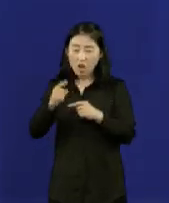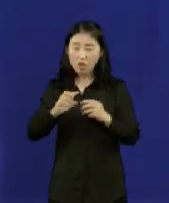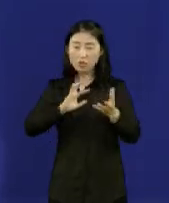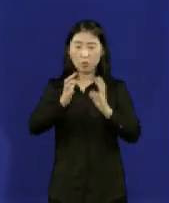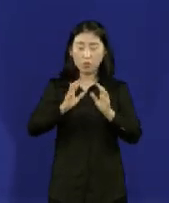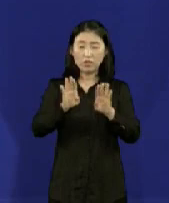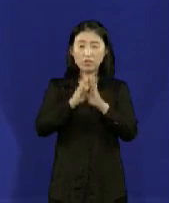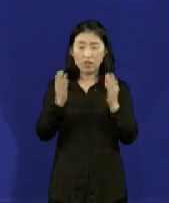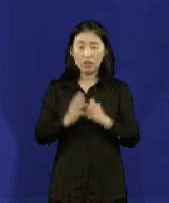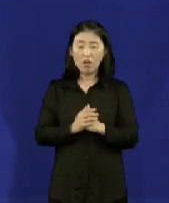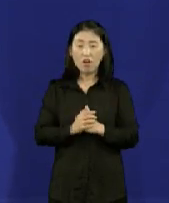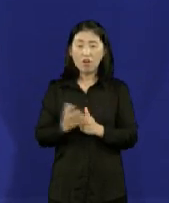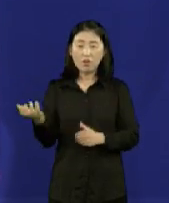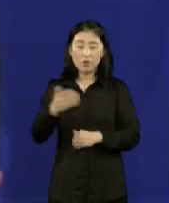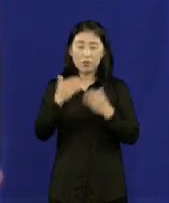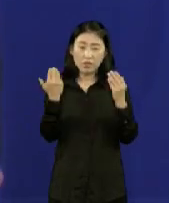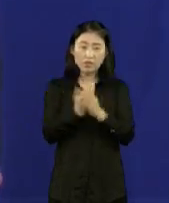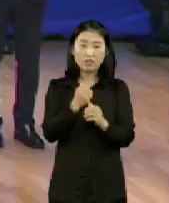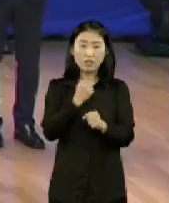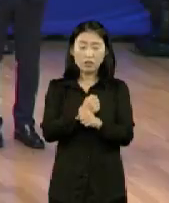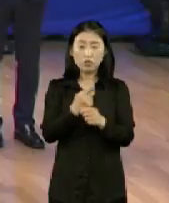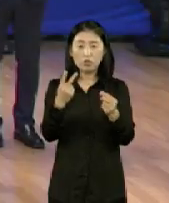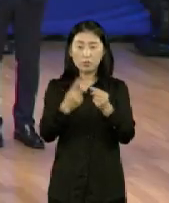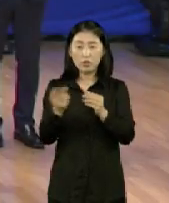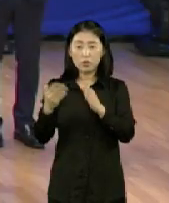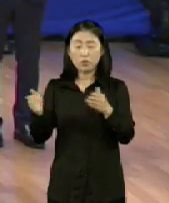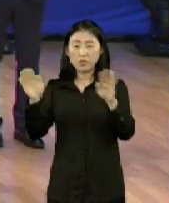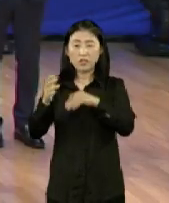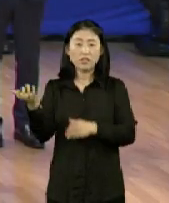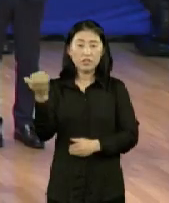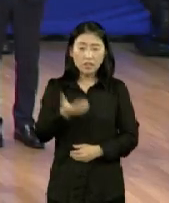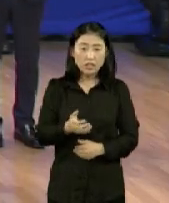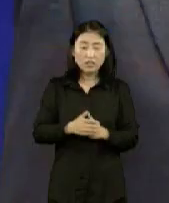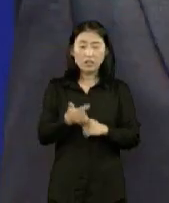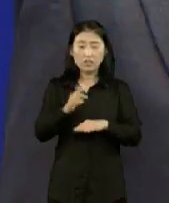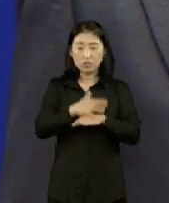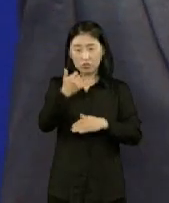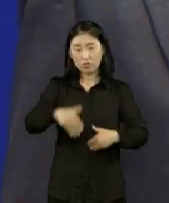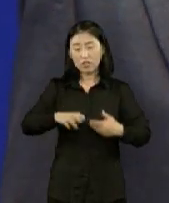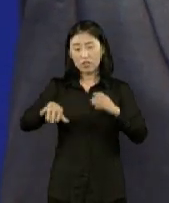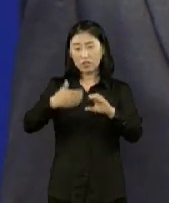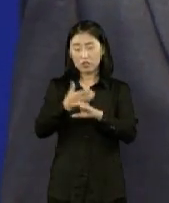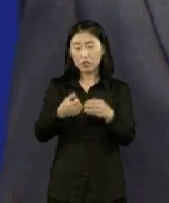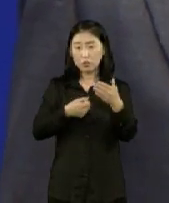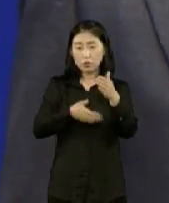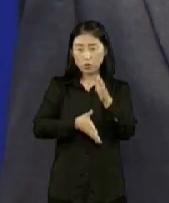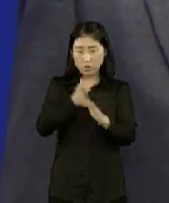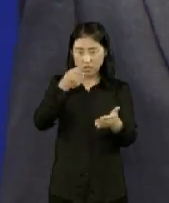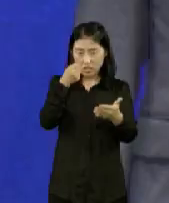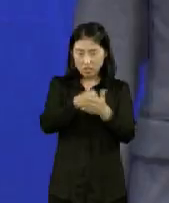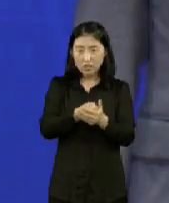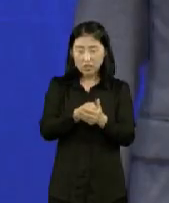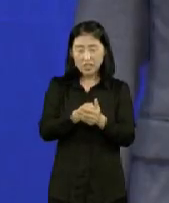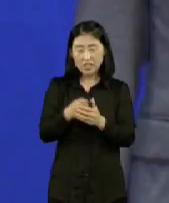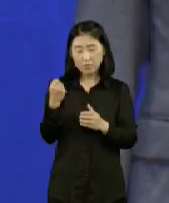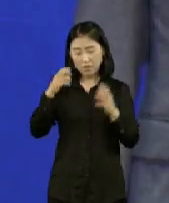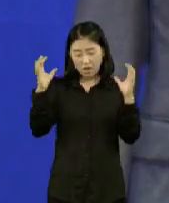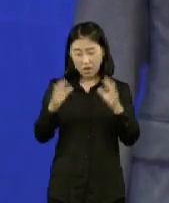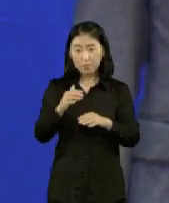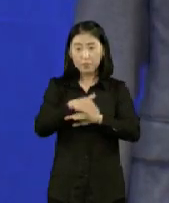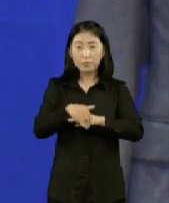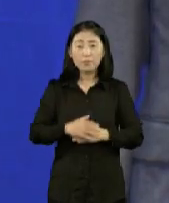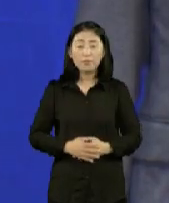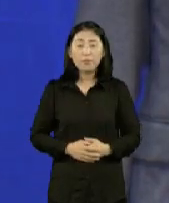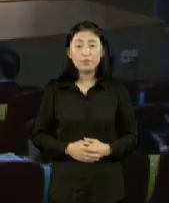열어 행정수도 완성을 앞당기고 2단계 공공기관 이전과 대전 충남 혁신도시 지정에도 한 목소리를 낼